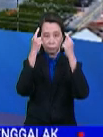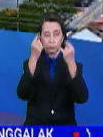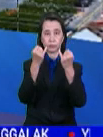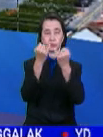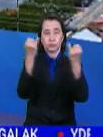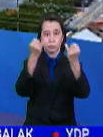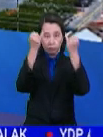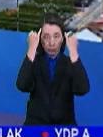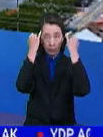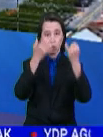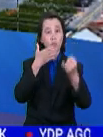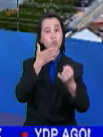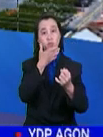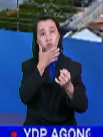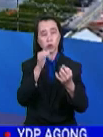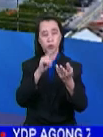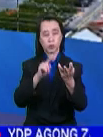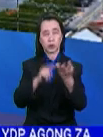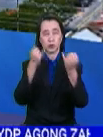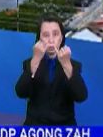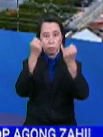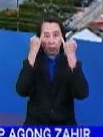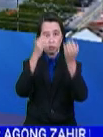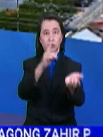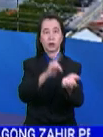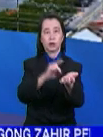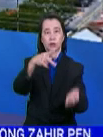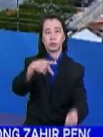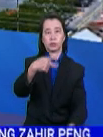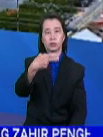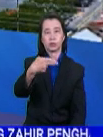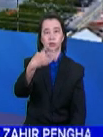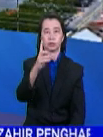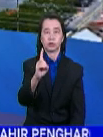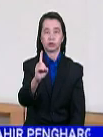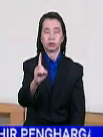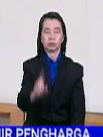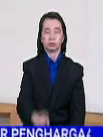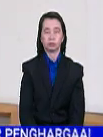ijazah sarjana mudah dan ijazah Doktor falsafah